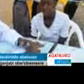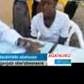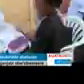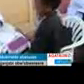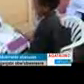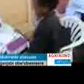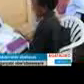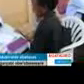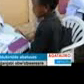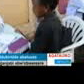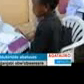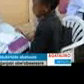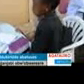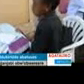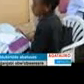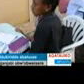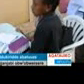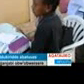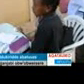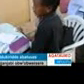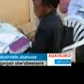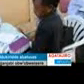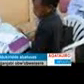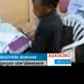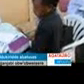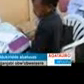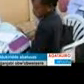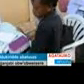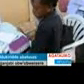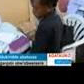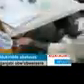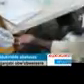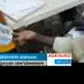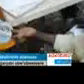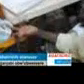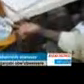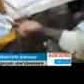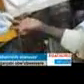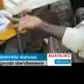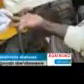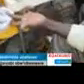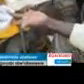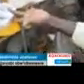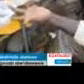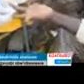Care Hospital Najjeera bawadde abantu b'ebuwaate n'ebitundu ebirinaanyeewo obujjanjabi obw'obwereere.